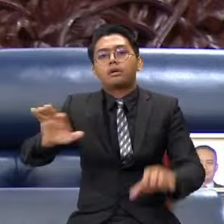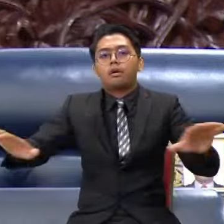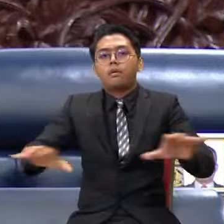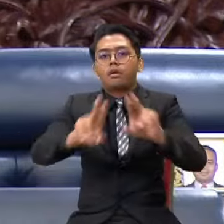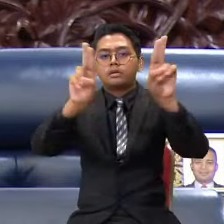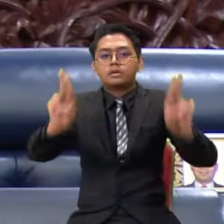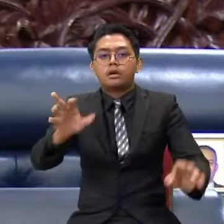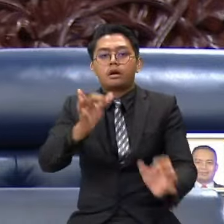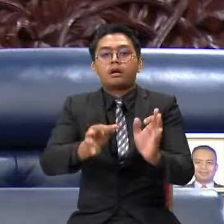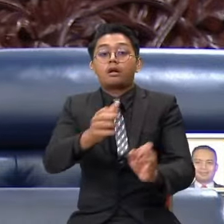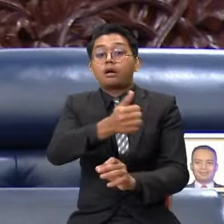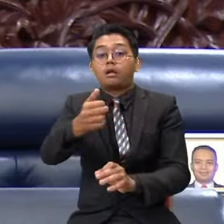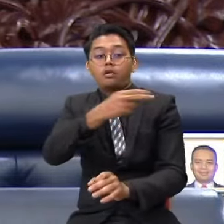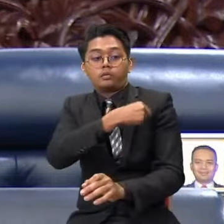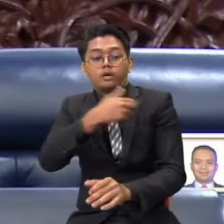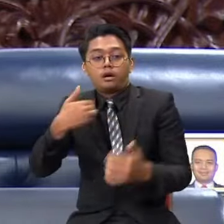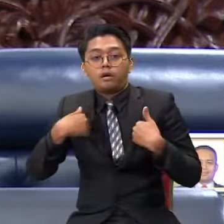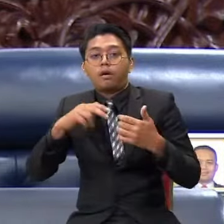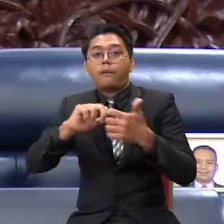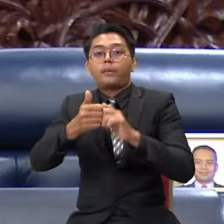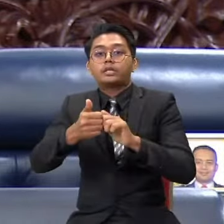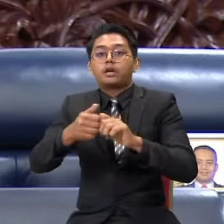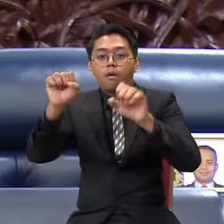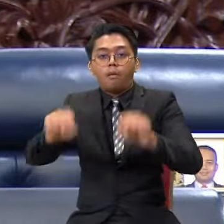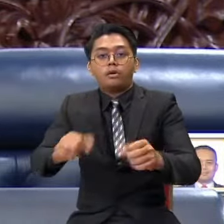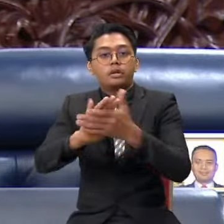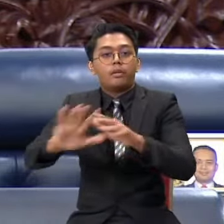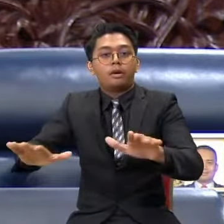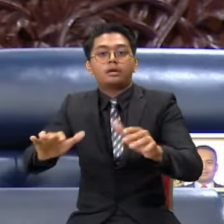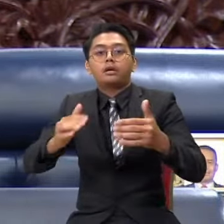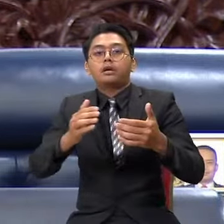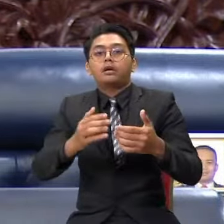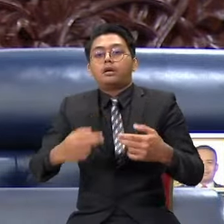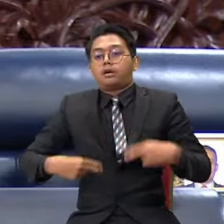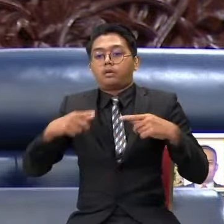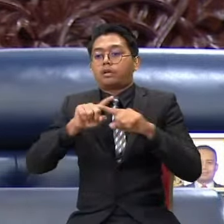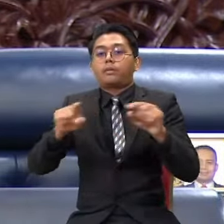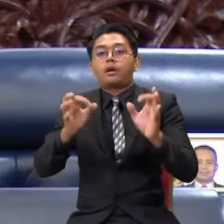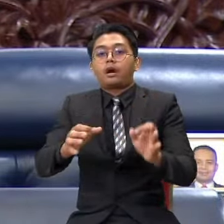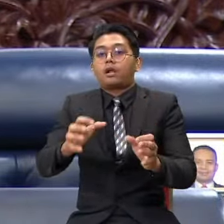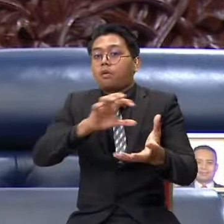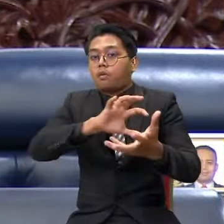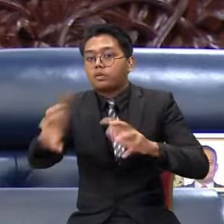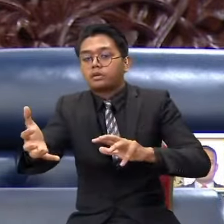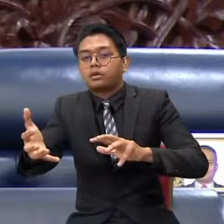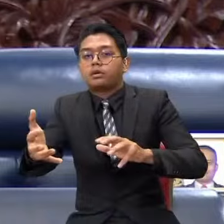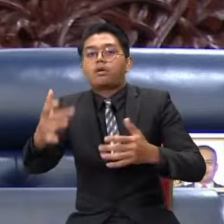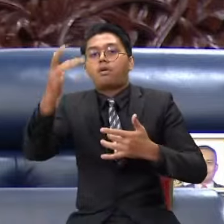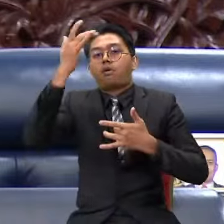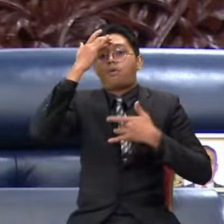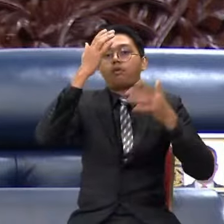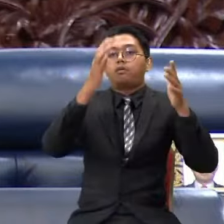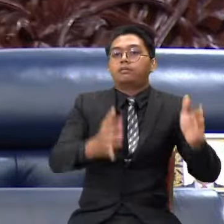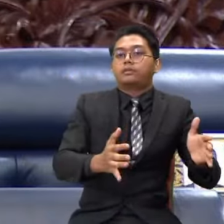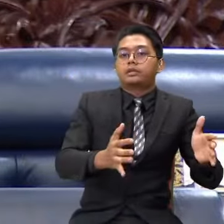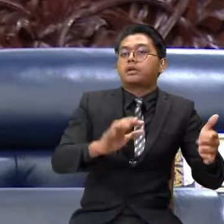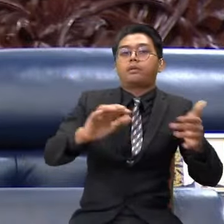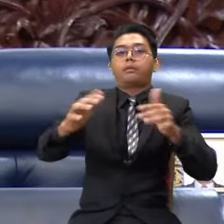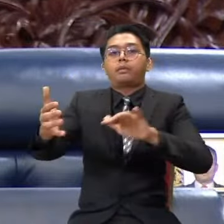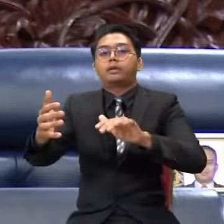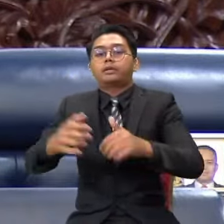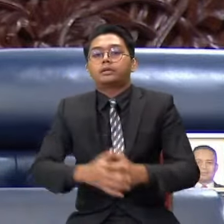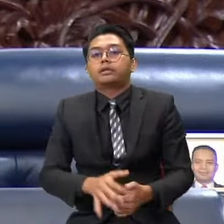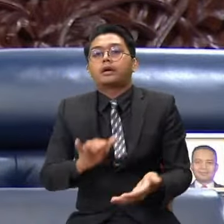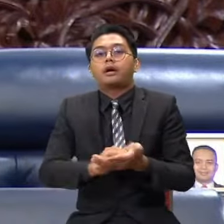ventilator ada problem ini untuk selamatkan yang kalau ventilator rosak pesakit mati jadi saya harap Kementerian kesihatan boleh buat testing